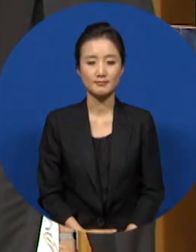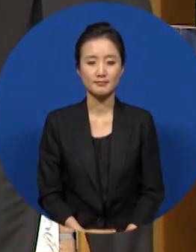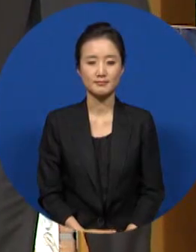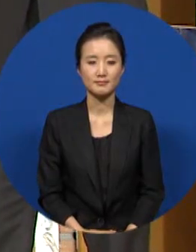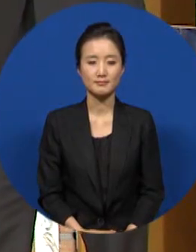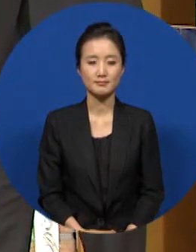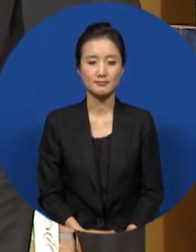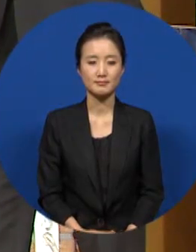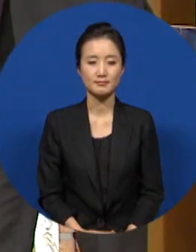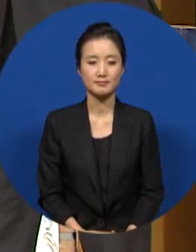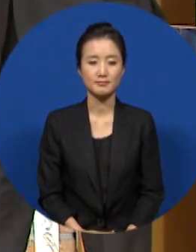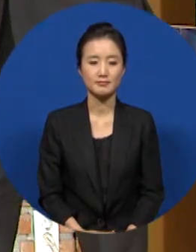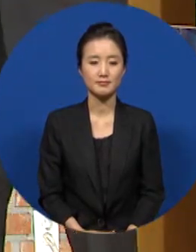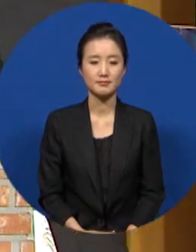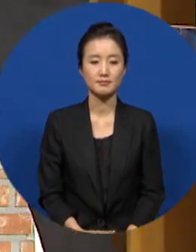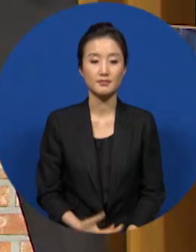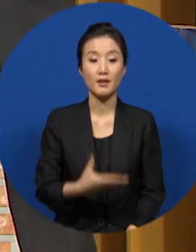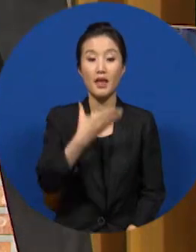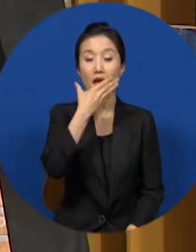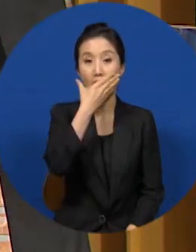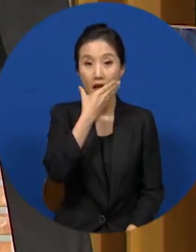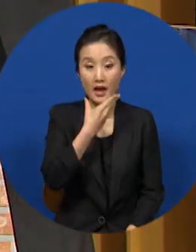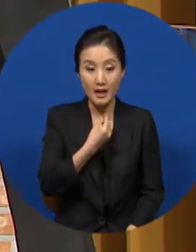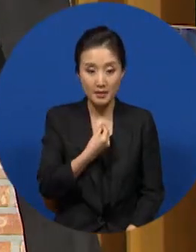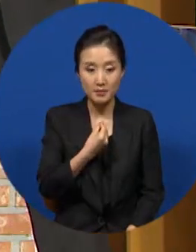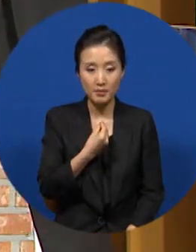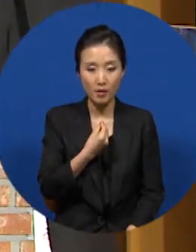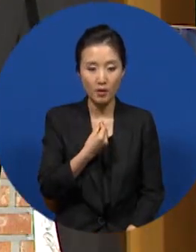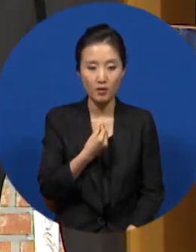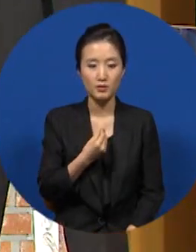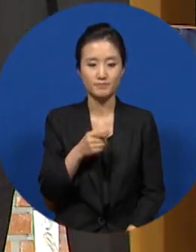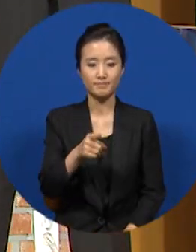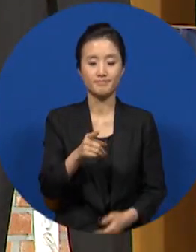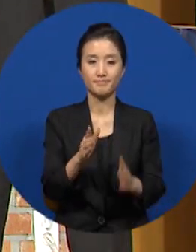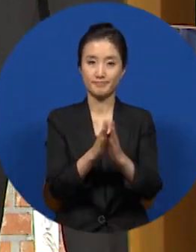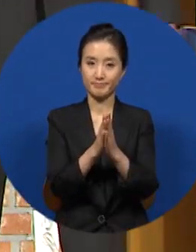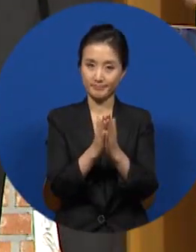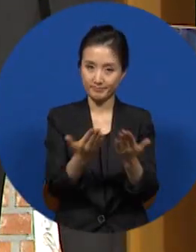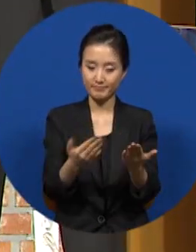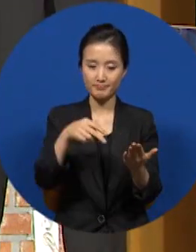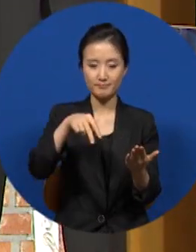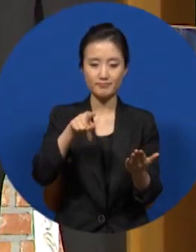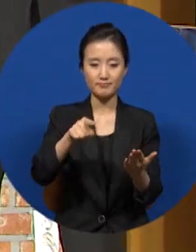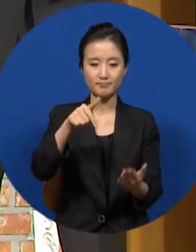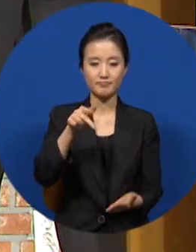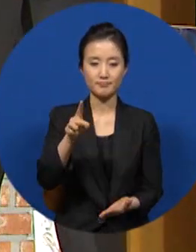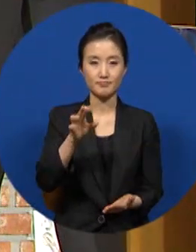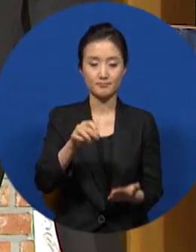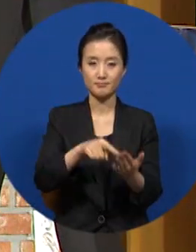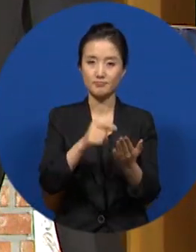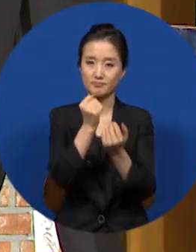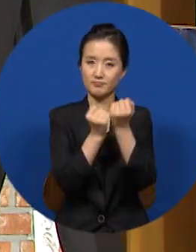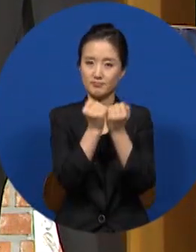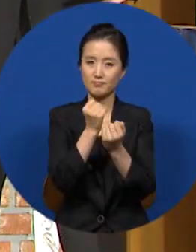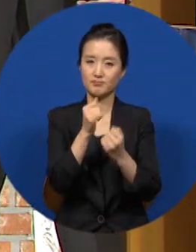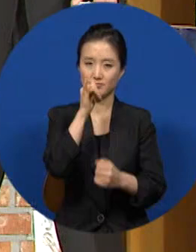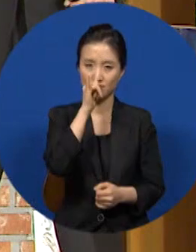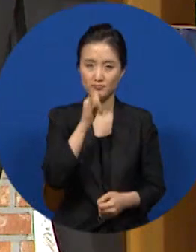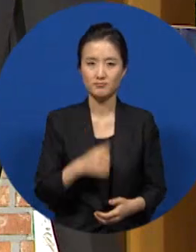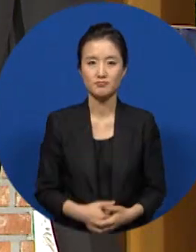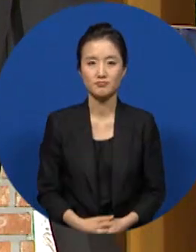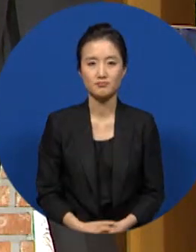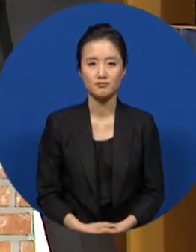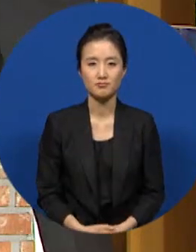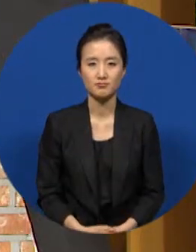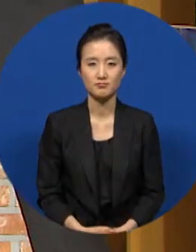그 행복을 우리가 서경에 있는 홍본편에 보면은 다섯 가지 복으로 이렇게 했어요. 행복은 무엇으로 구성되었냐 이거죠. 그 다섯 가지로